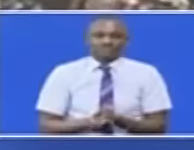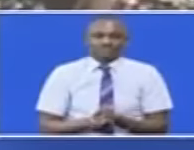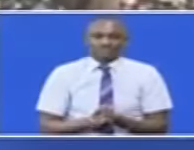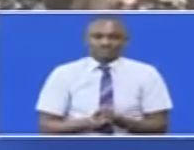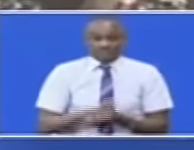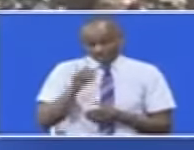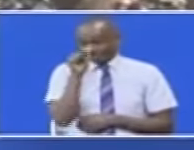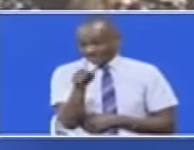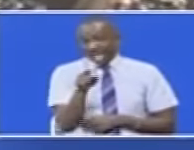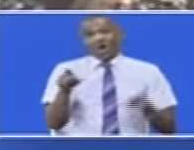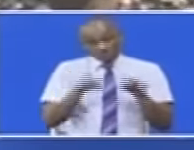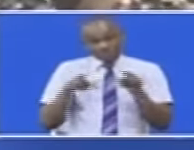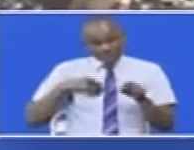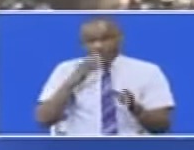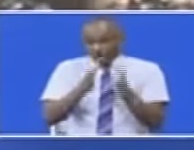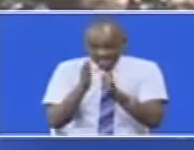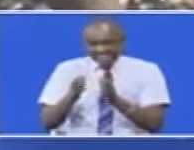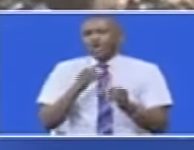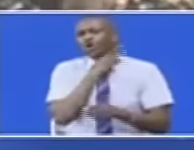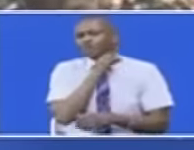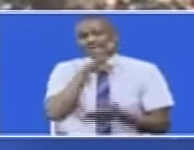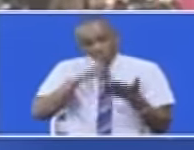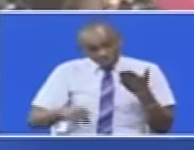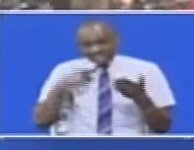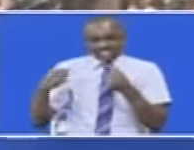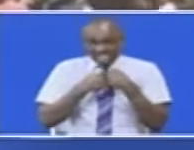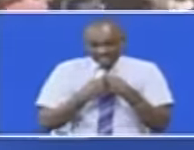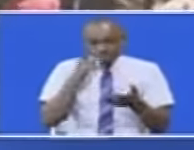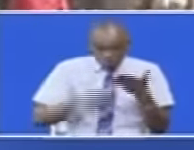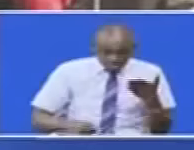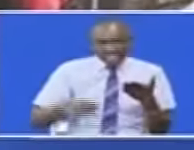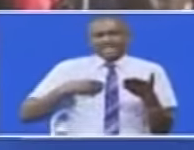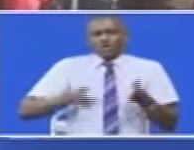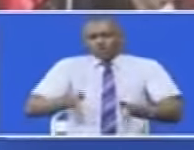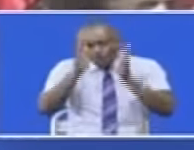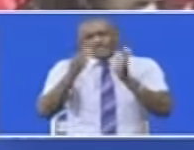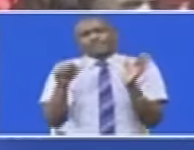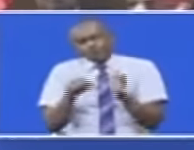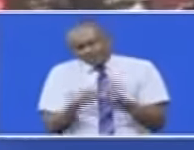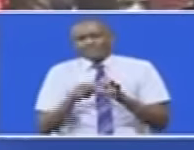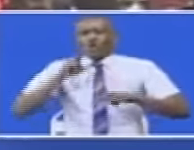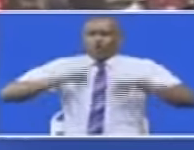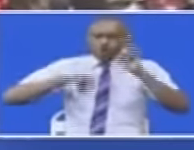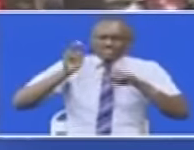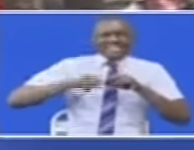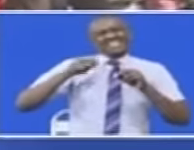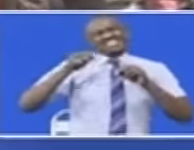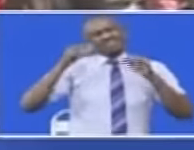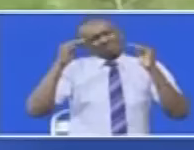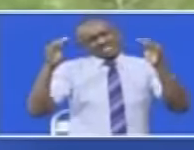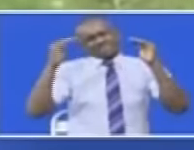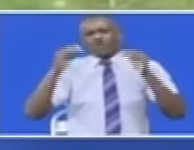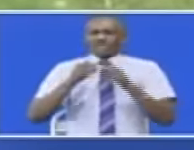Hata hivyo, waandalizi walizilalamikia changamoto kama ukosefu wa miundo misingi, hoteli angalau za kiwango cha